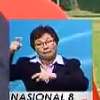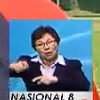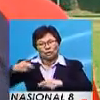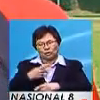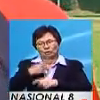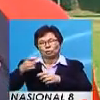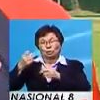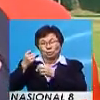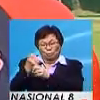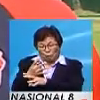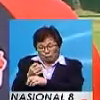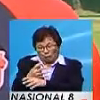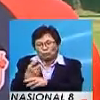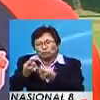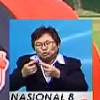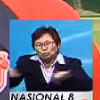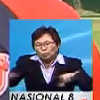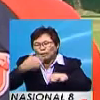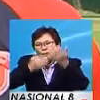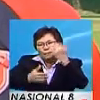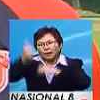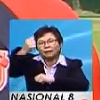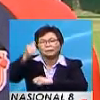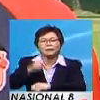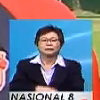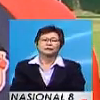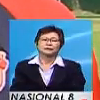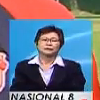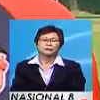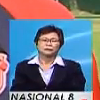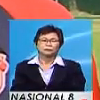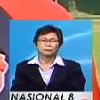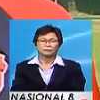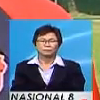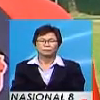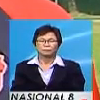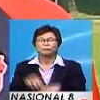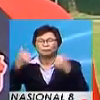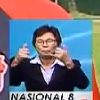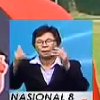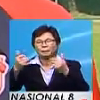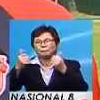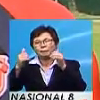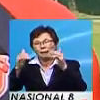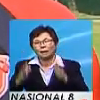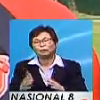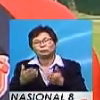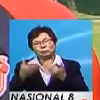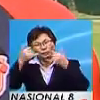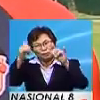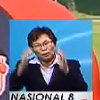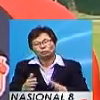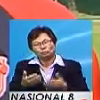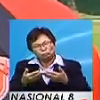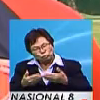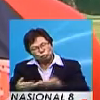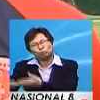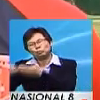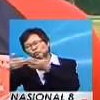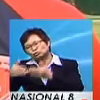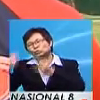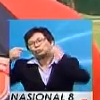Cuba bermain dengan baik dan Cuba cari gol awalah untuk momentum pemain teruskan cakap